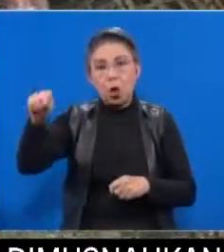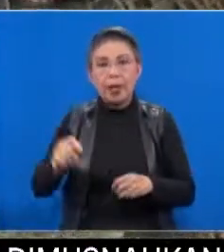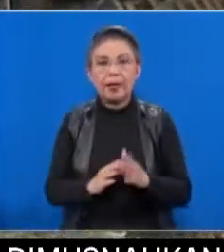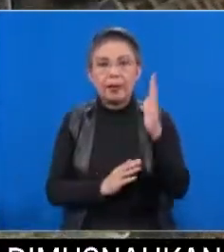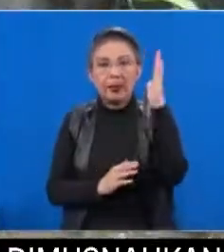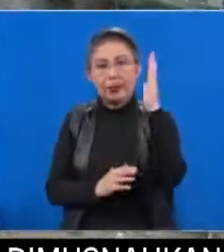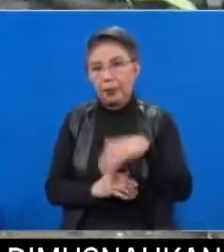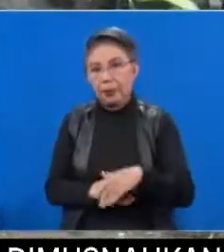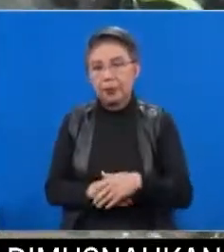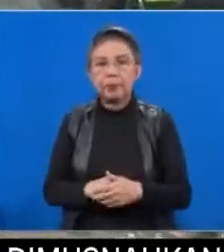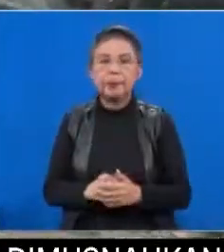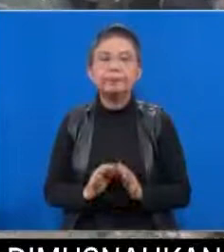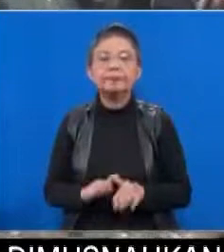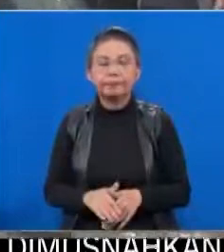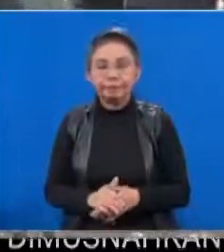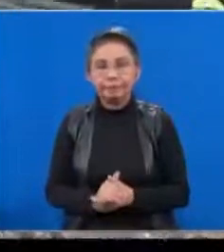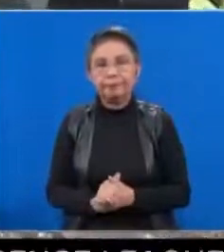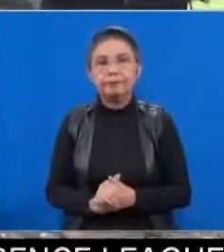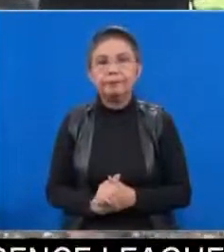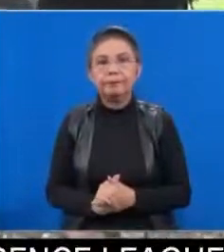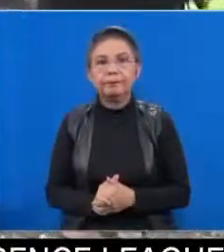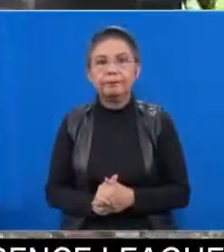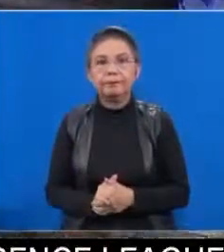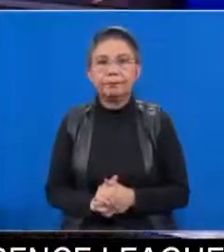Liputan, CNN Indonesia.